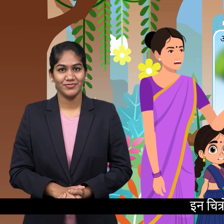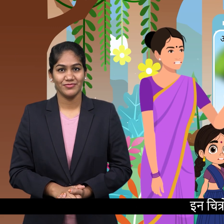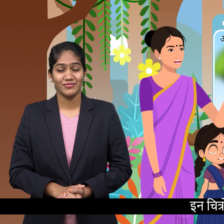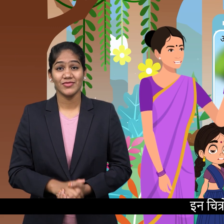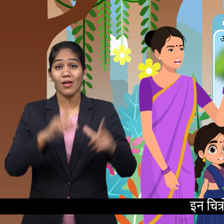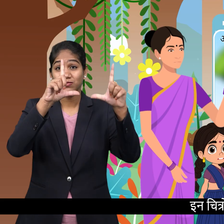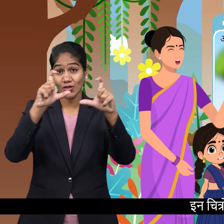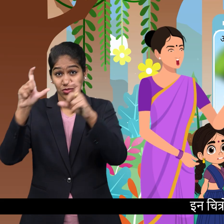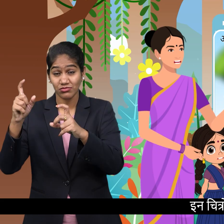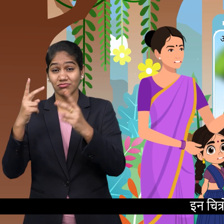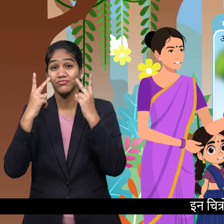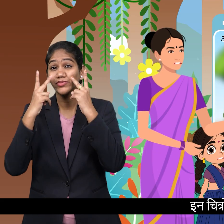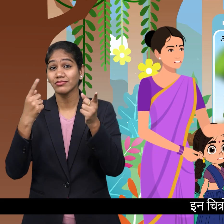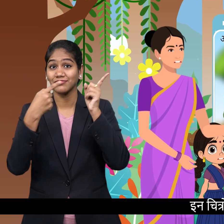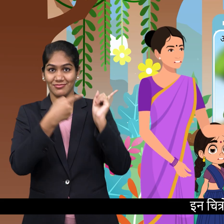इन चित्रों को देखो,